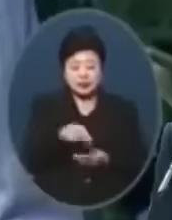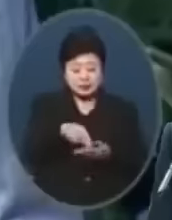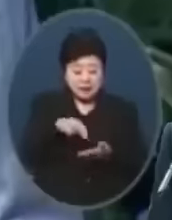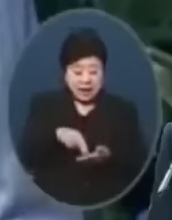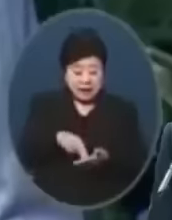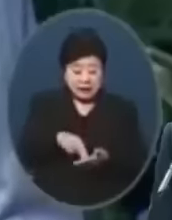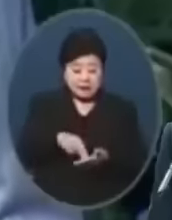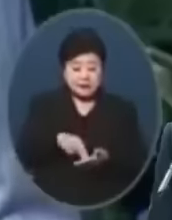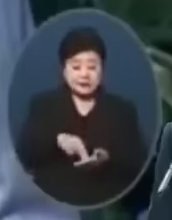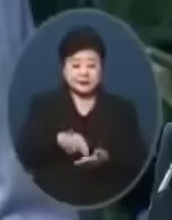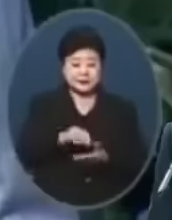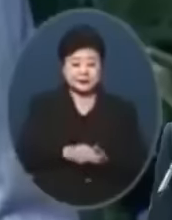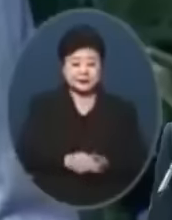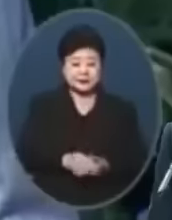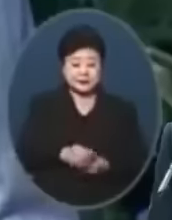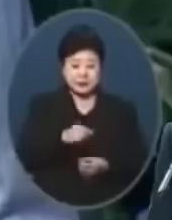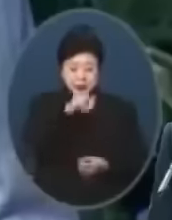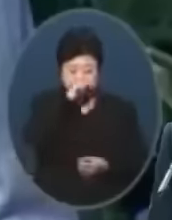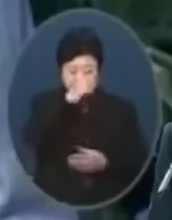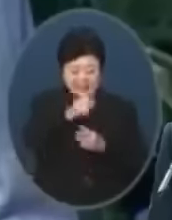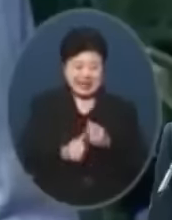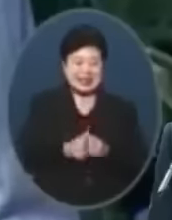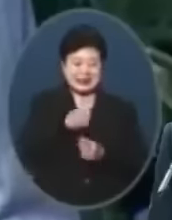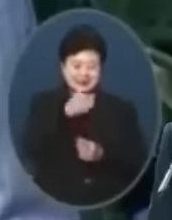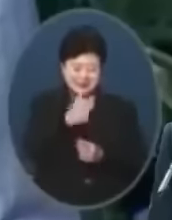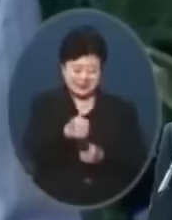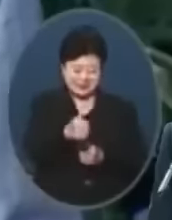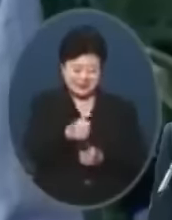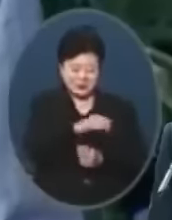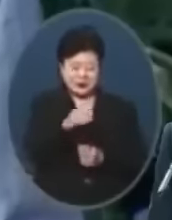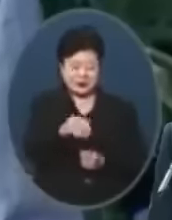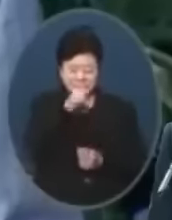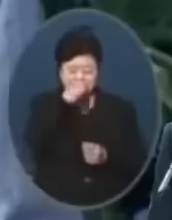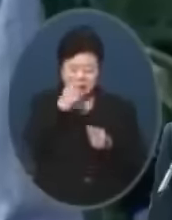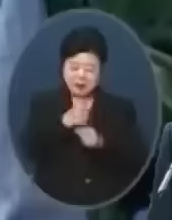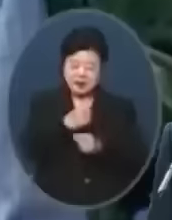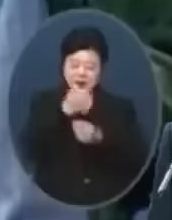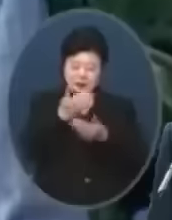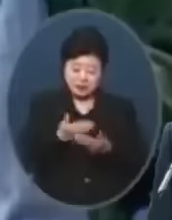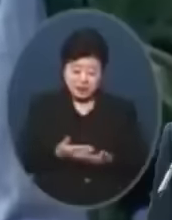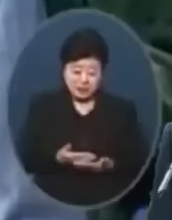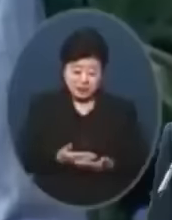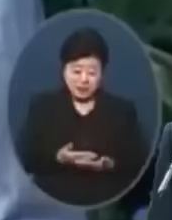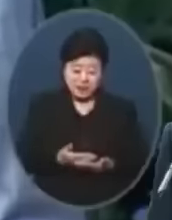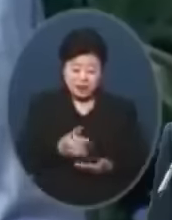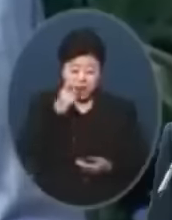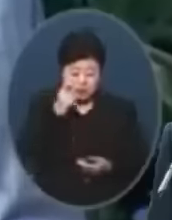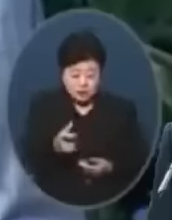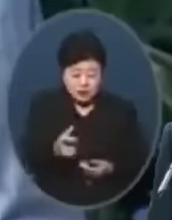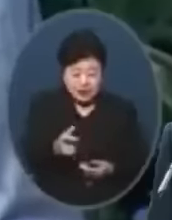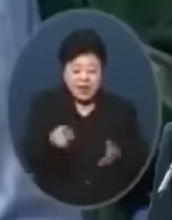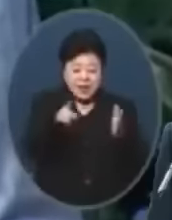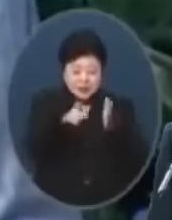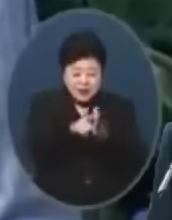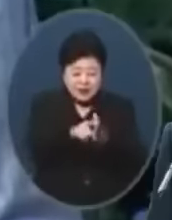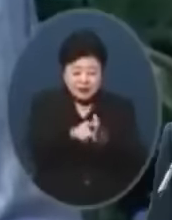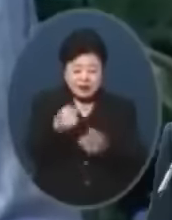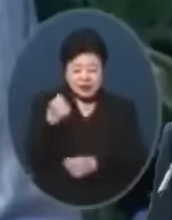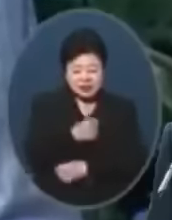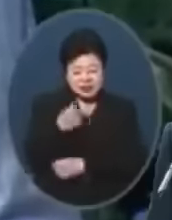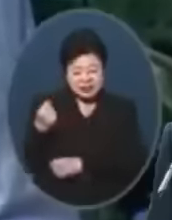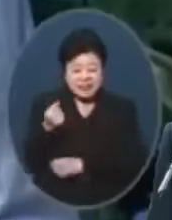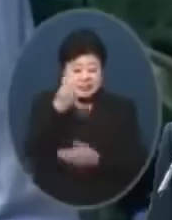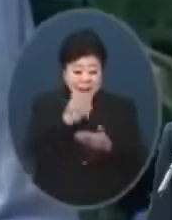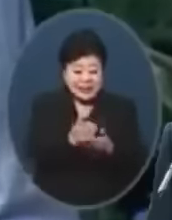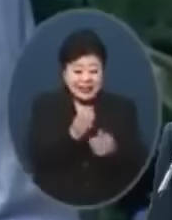상황에서도 좋으신 하나님이 우리를 좋게 만든다는 것을 굳세게 믿고 흔들리지 말아야 되는